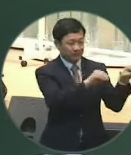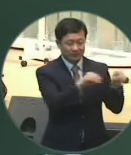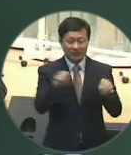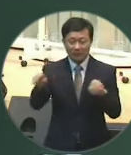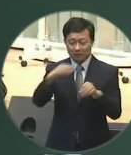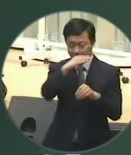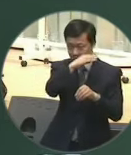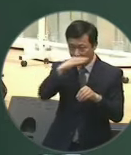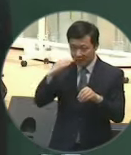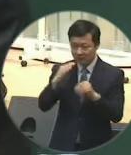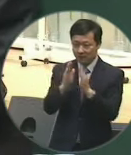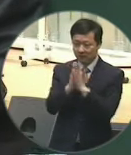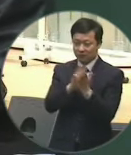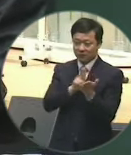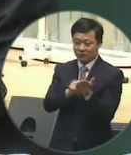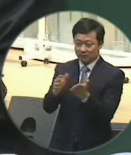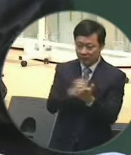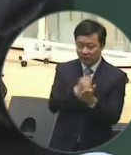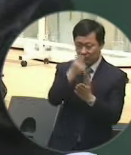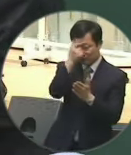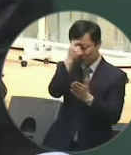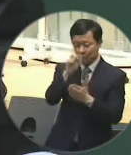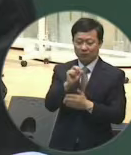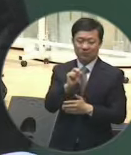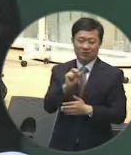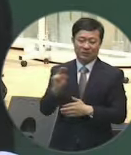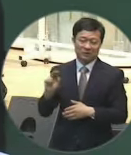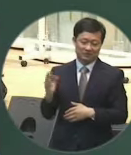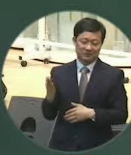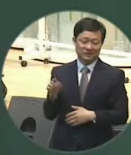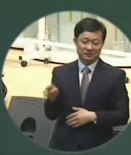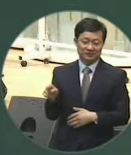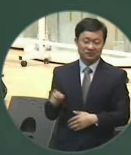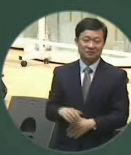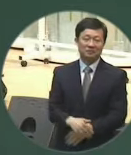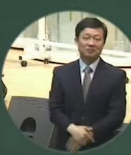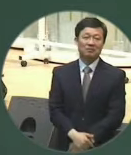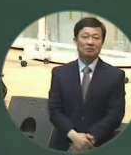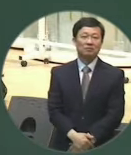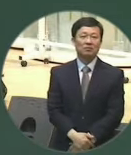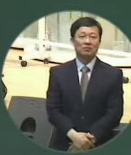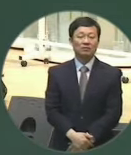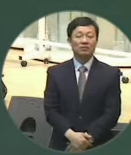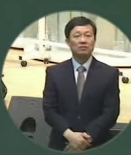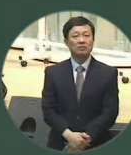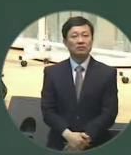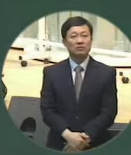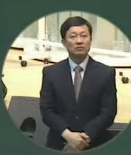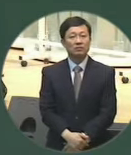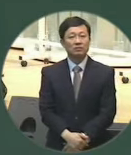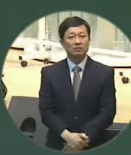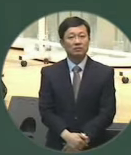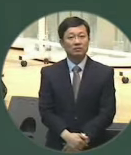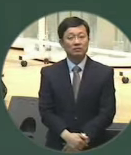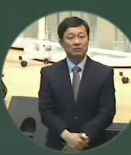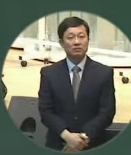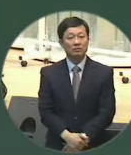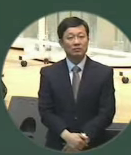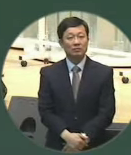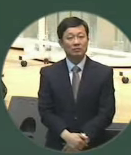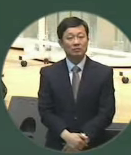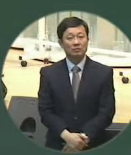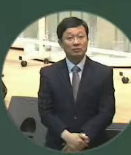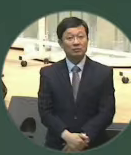our denomination, we should not waste our time on useless things, but really do the right thing. 왜 그러냐? Why? 일반 렘넌트들